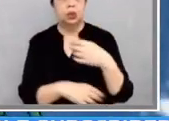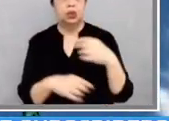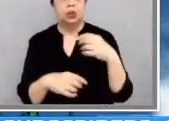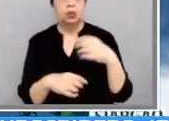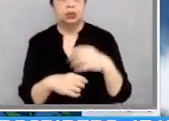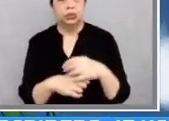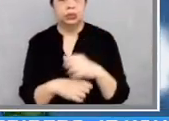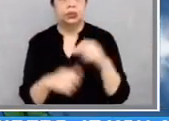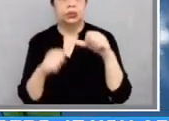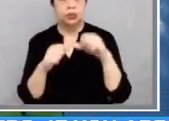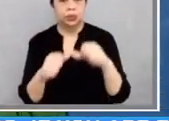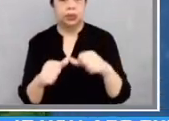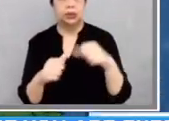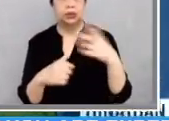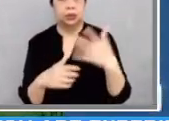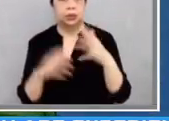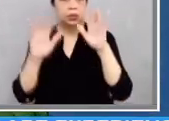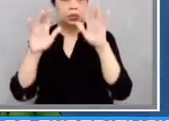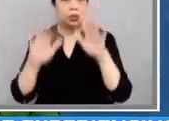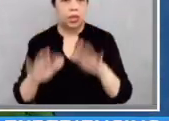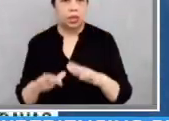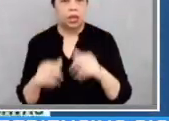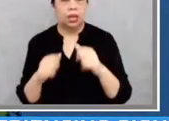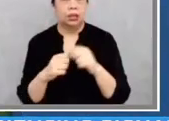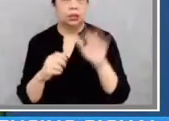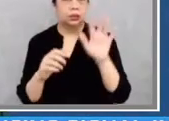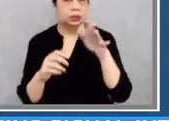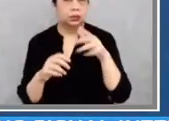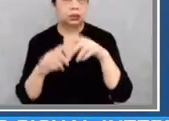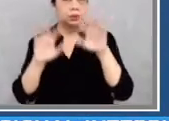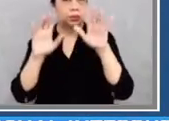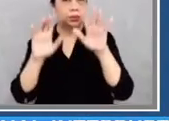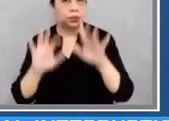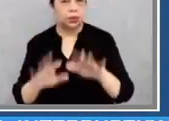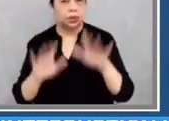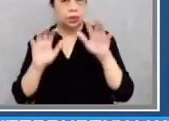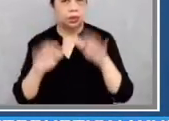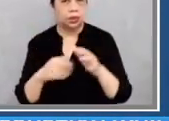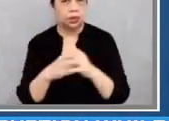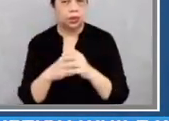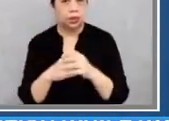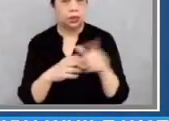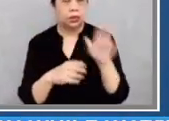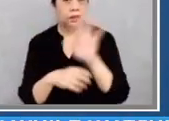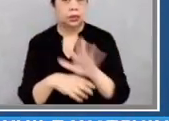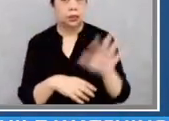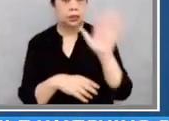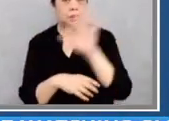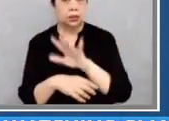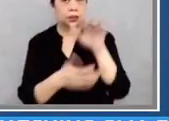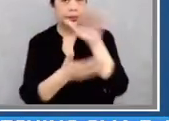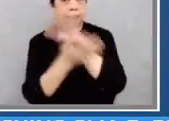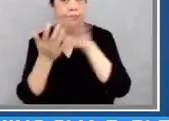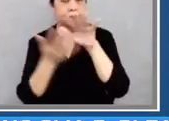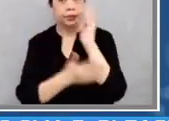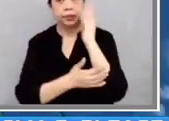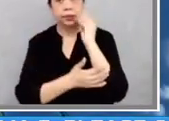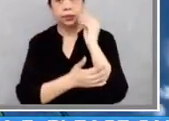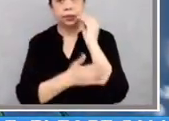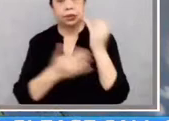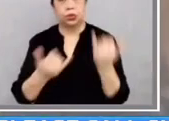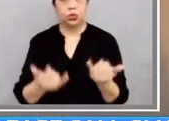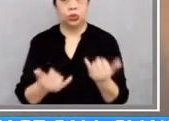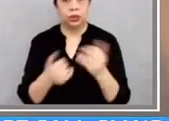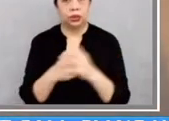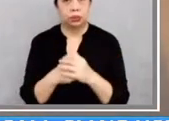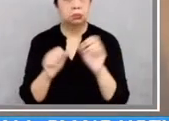ang pag-uulan. Bahagya hanggang sa magiging madalas na pag-uulap ng kalangitan ang mararanasan ngayon pong araw.